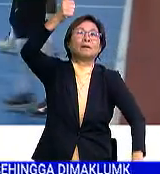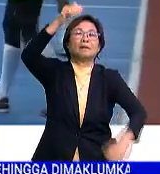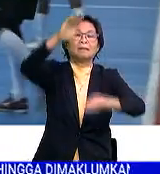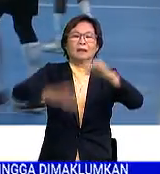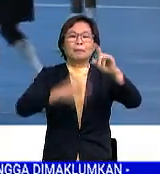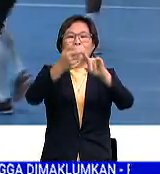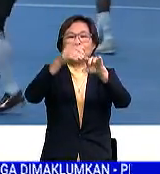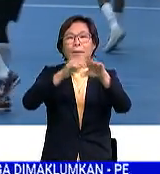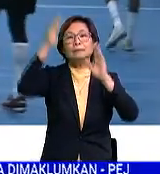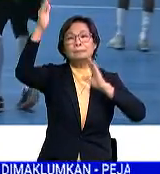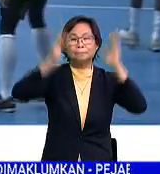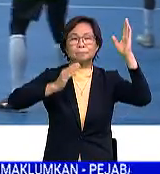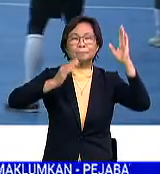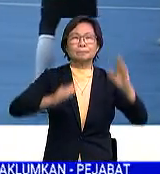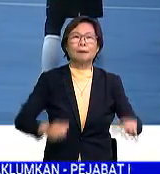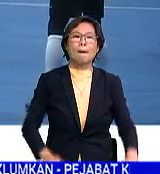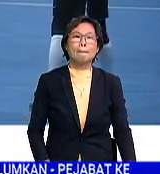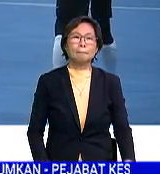Malaysia.